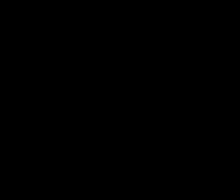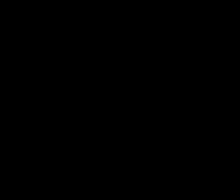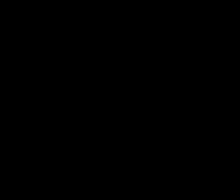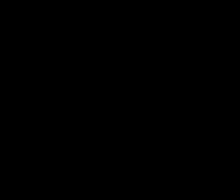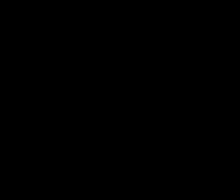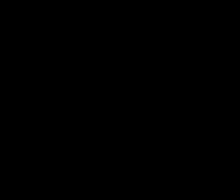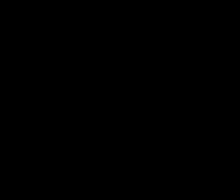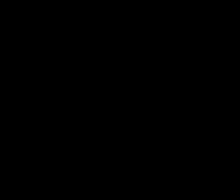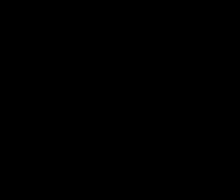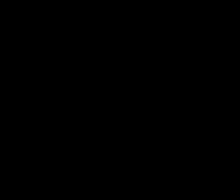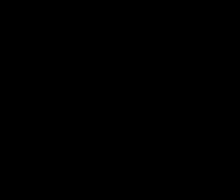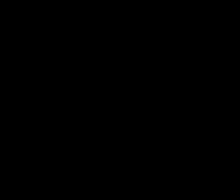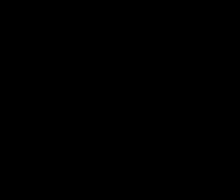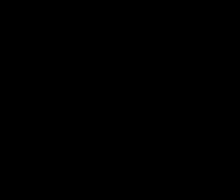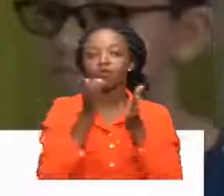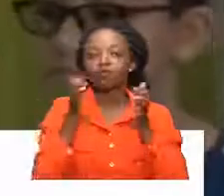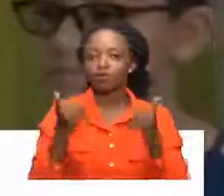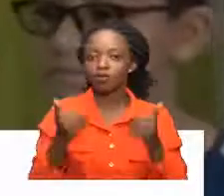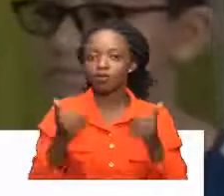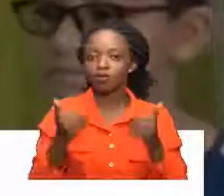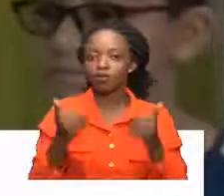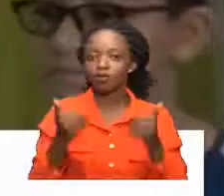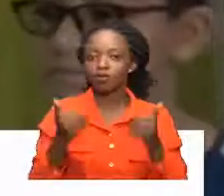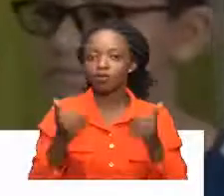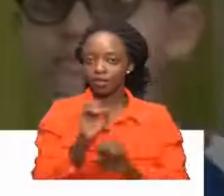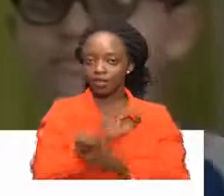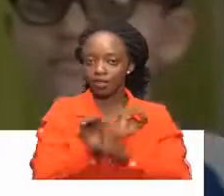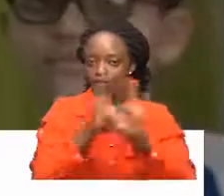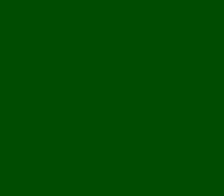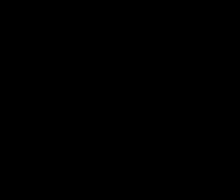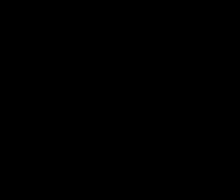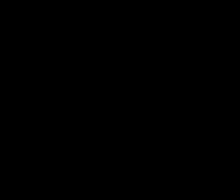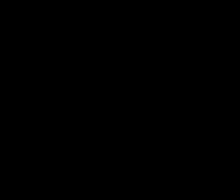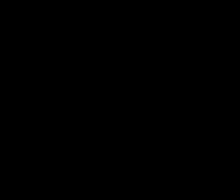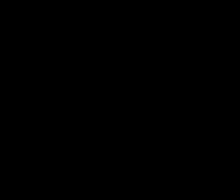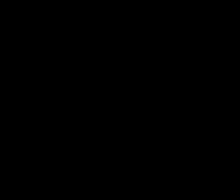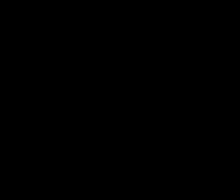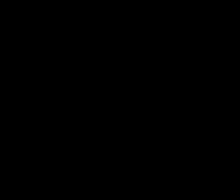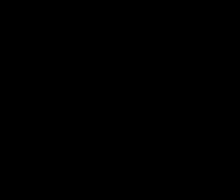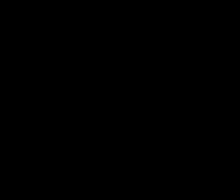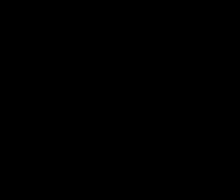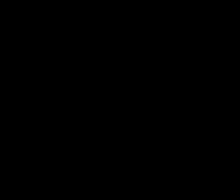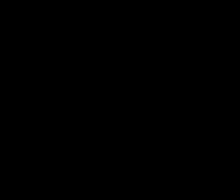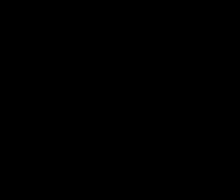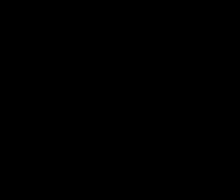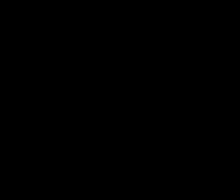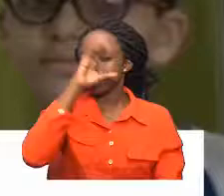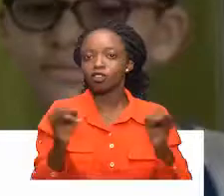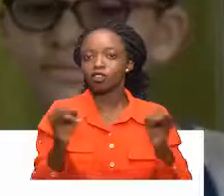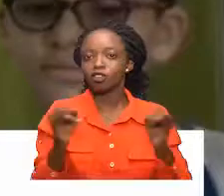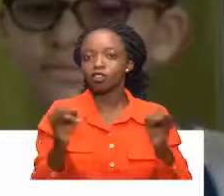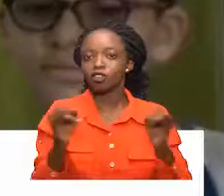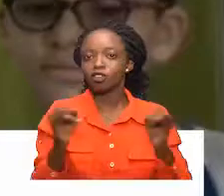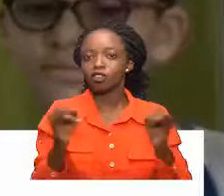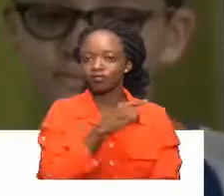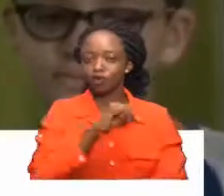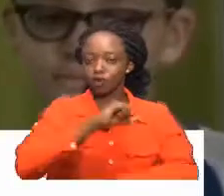ambazo zitanisaidia kuhakikisha utandawazi haunipiti. Nikiarifia TV 47 kutoka hapa katika